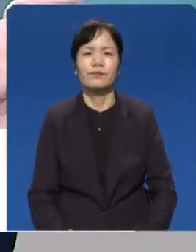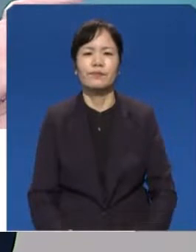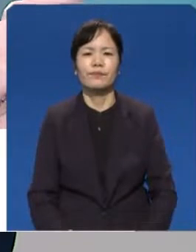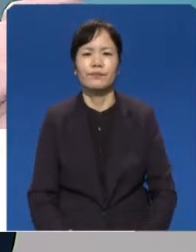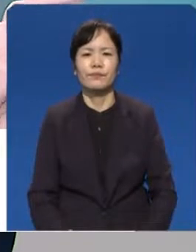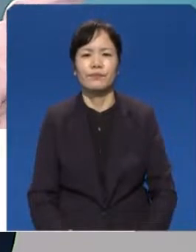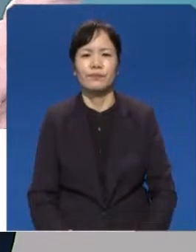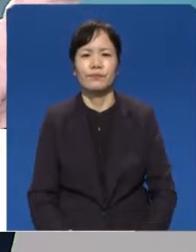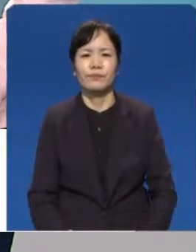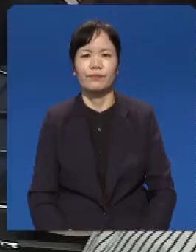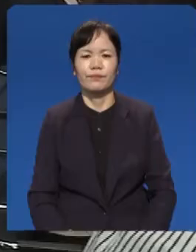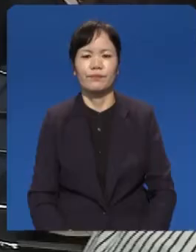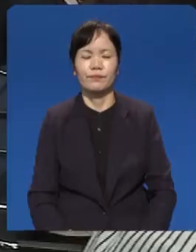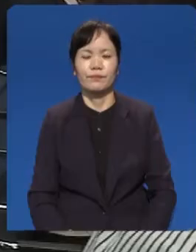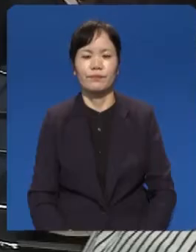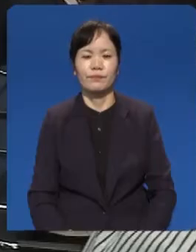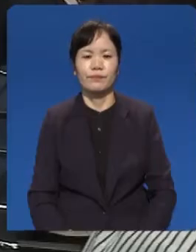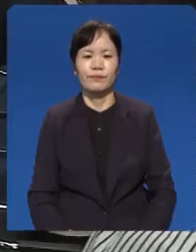기자입니다.